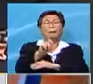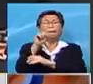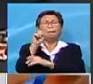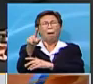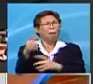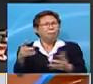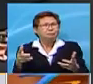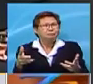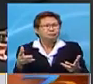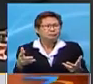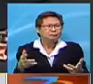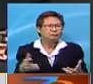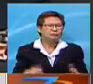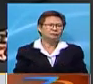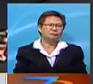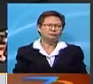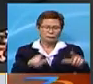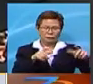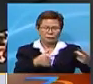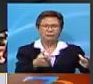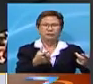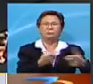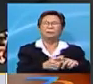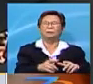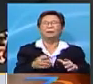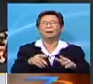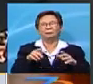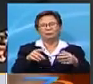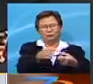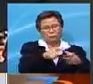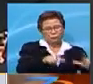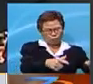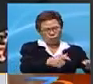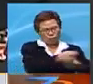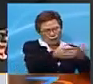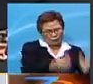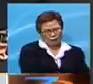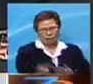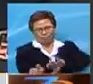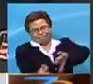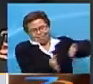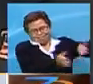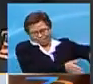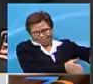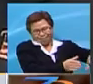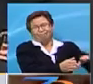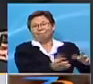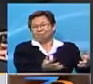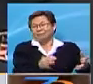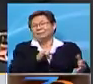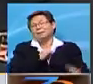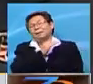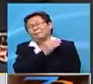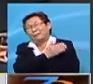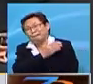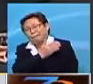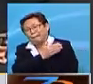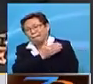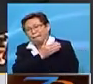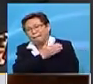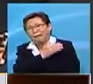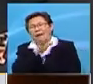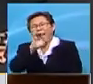meminggirkan di antara golongan nelayan dan juga pembangunan ini. Dan saya ingin menyerulah kepada